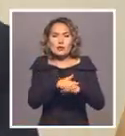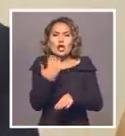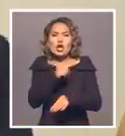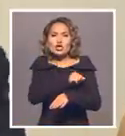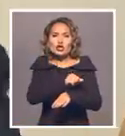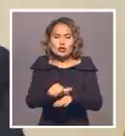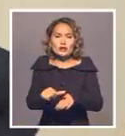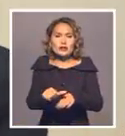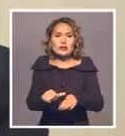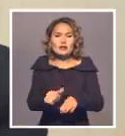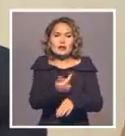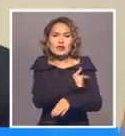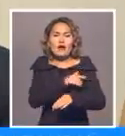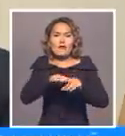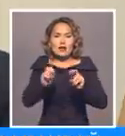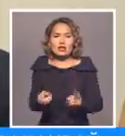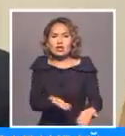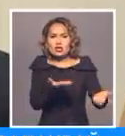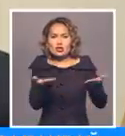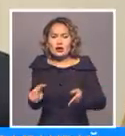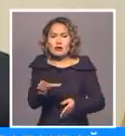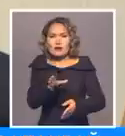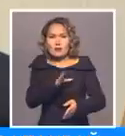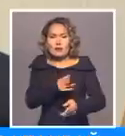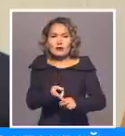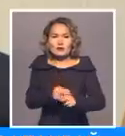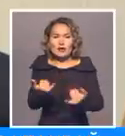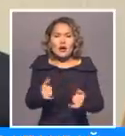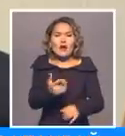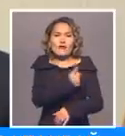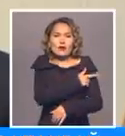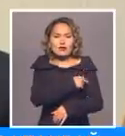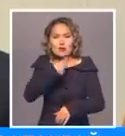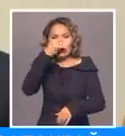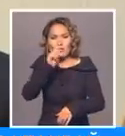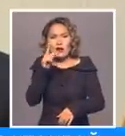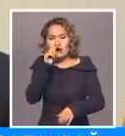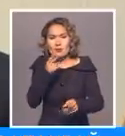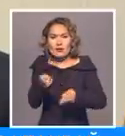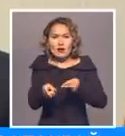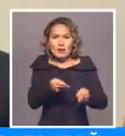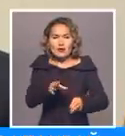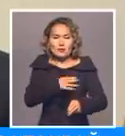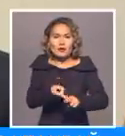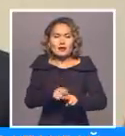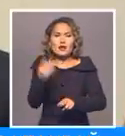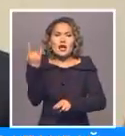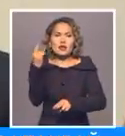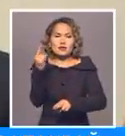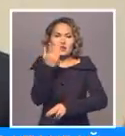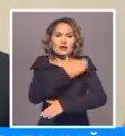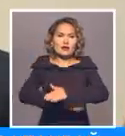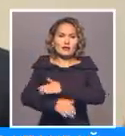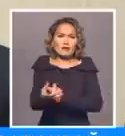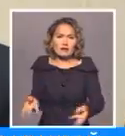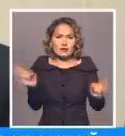миллионын түмендік дәрігерлерге берді. Қалған 2 миллионы қайда кеткендігін білмеймін. Қалалық сот пен облыстық сот шешімді жоғарғы оқу орнының пайдасына